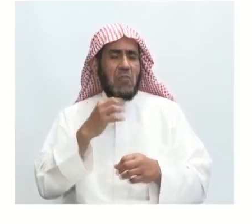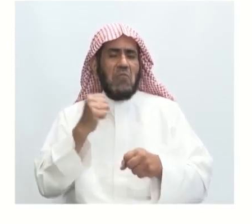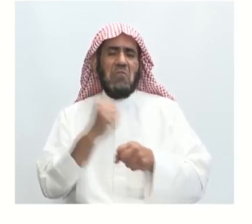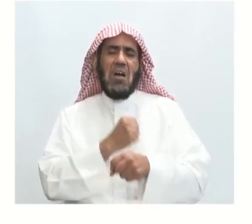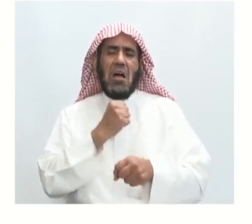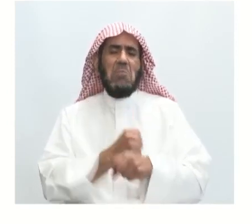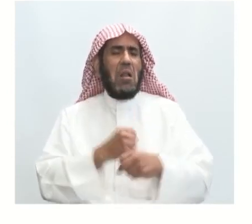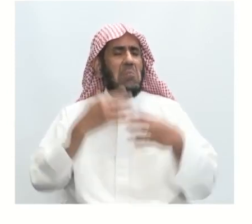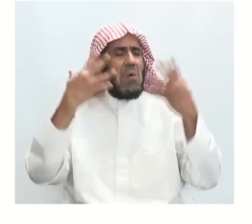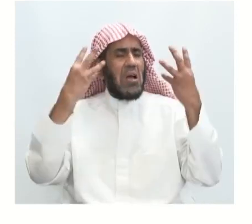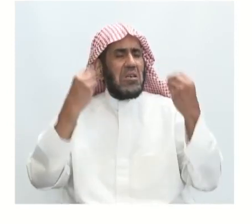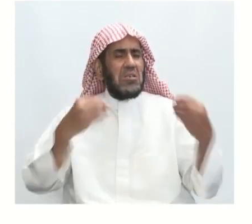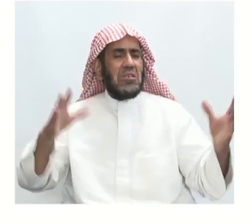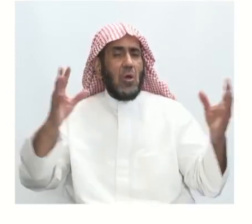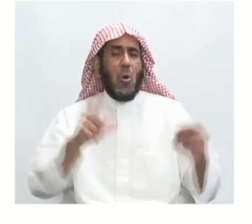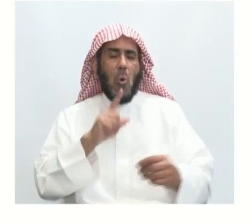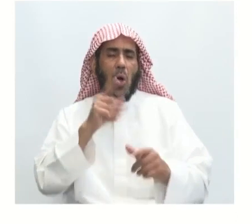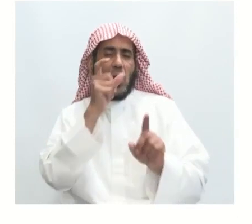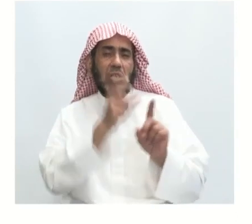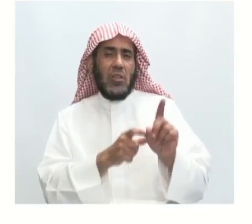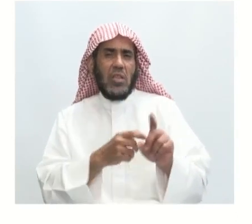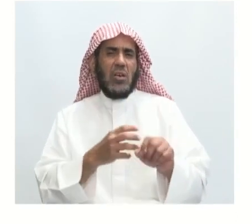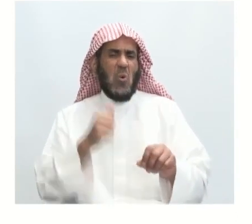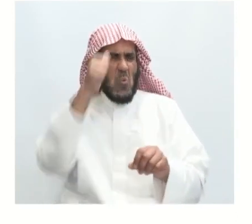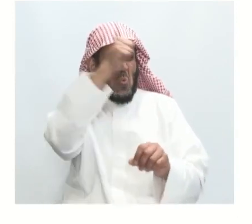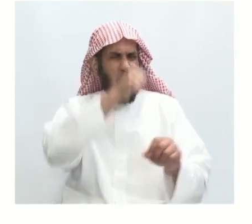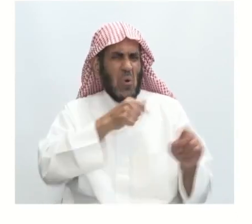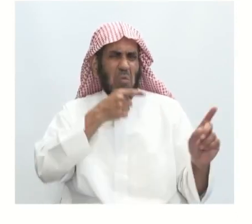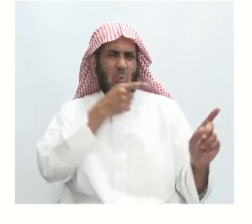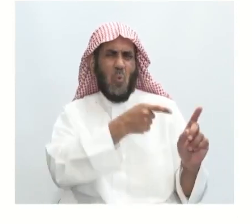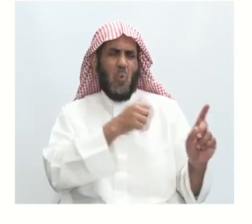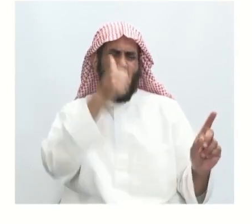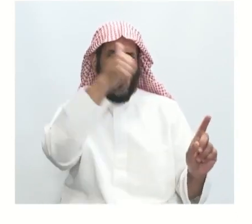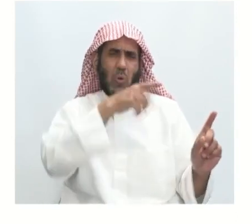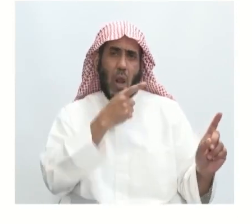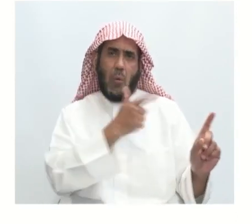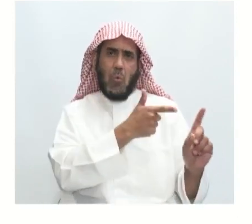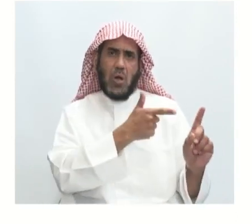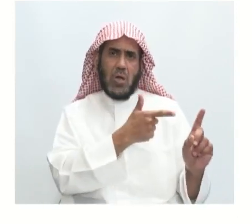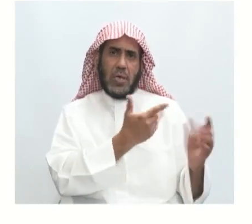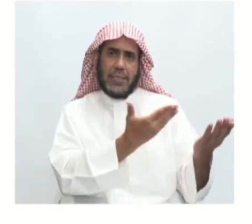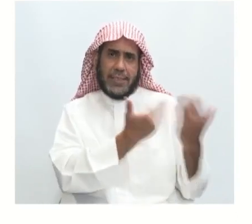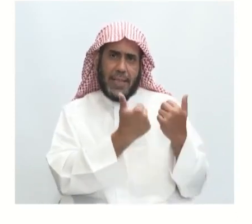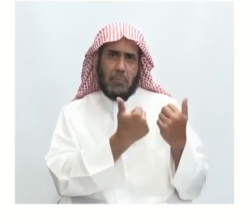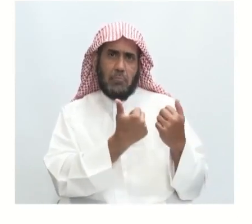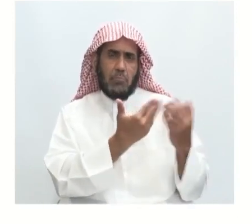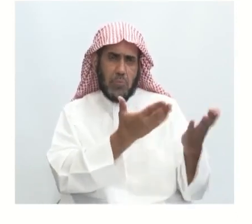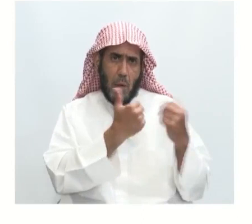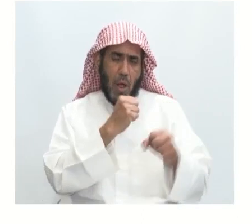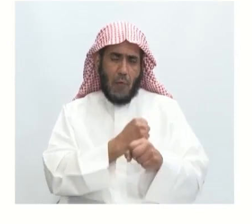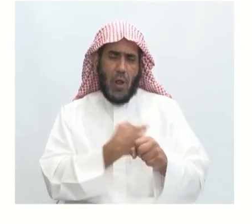شئت وقولك لشخص في اثناء غضبك عليه غضبت من شخص فقلت له اقترب لترى ما